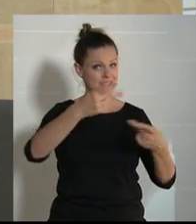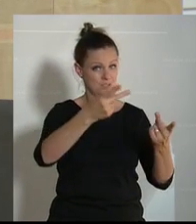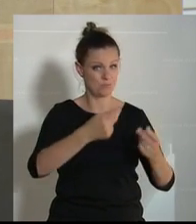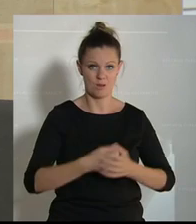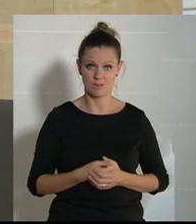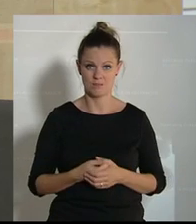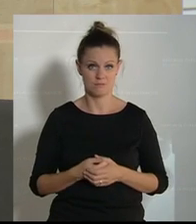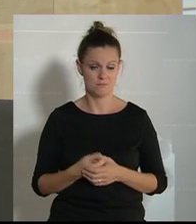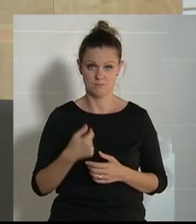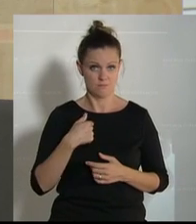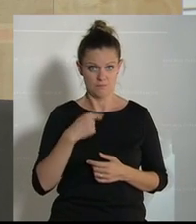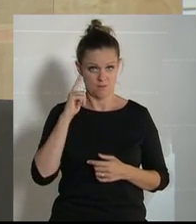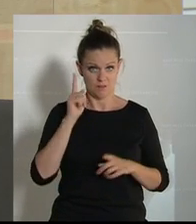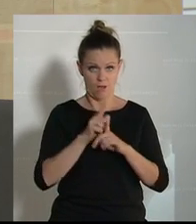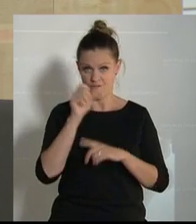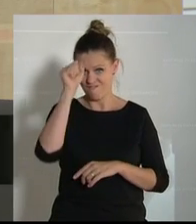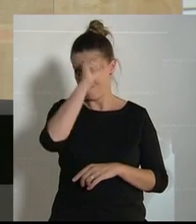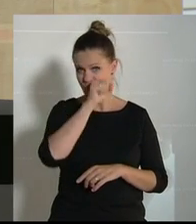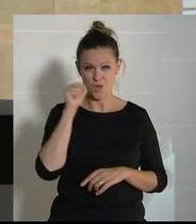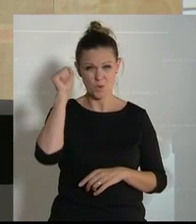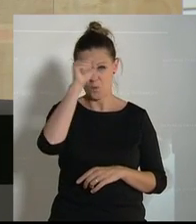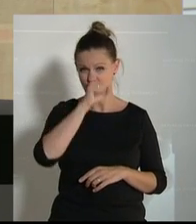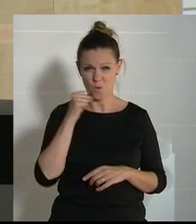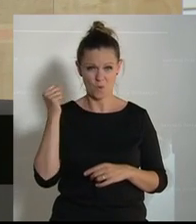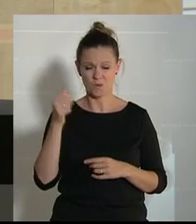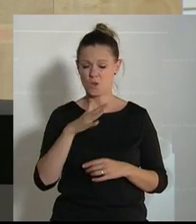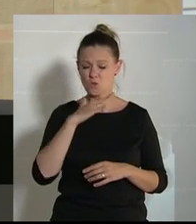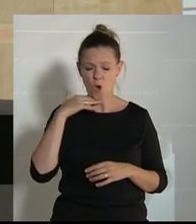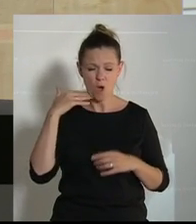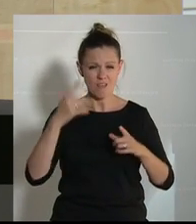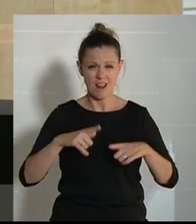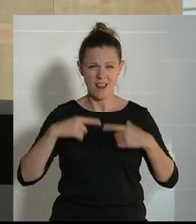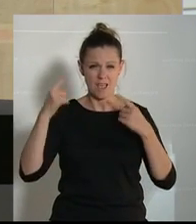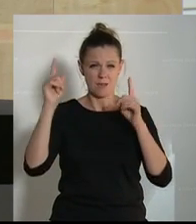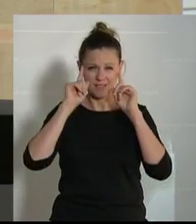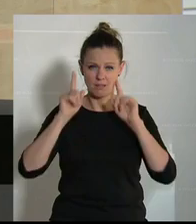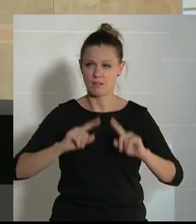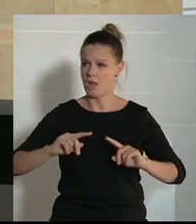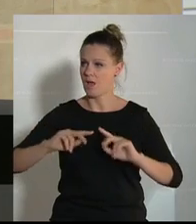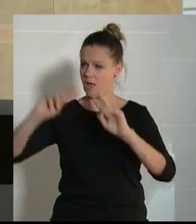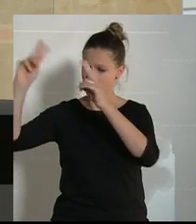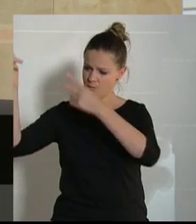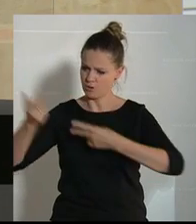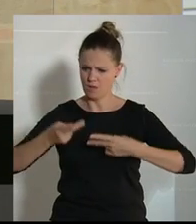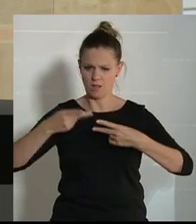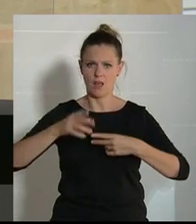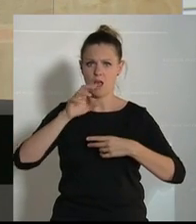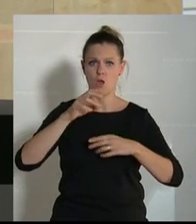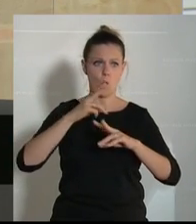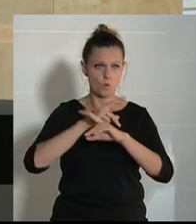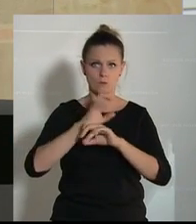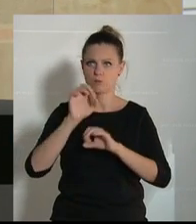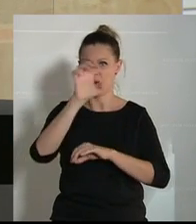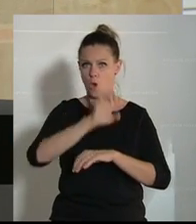Ich halte es auch für verrückt, dass wir Unmengen an Lebendtiere nach Österreich importieren, nach Europa importieren im Übrigen.